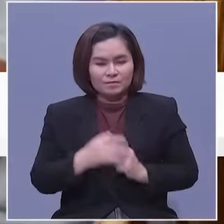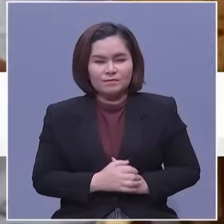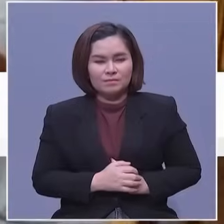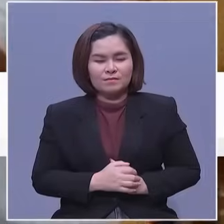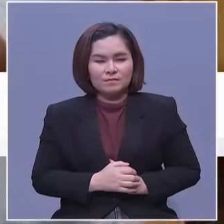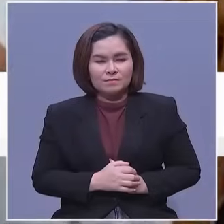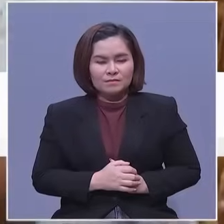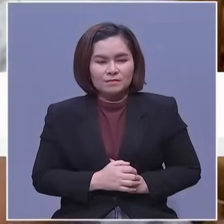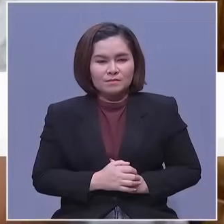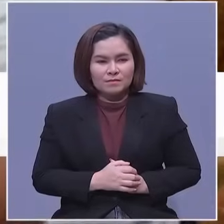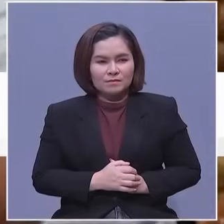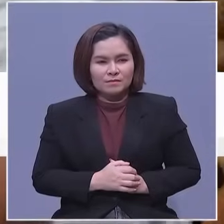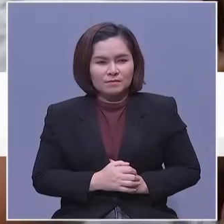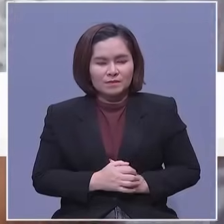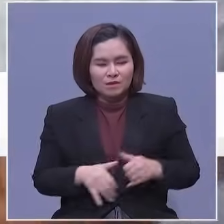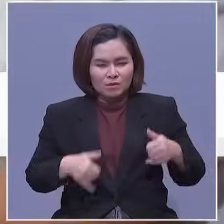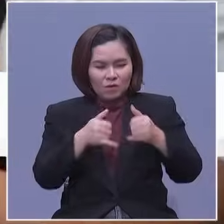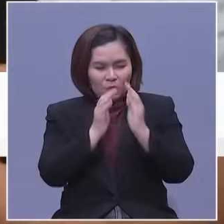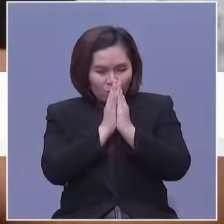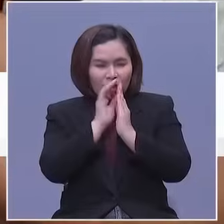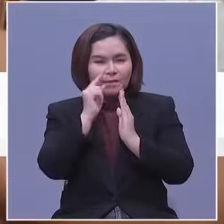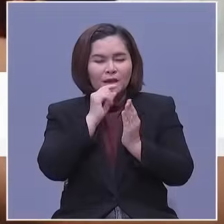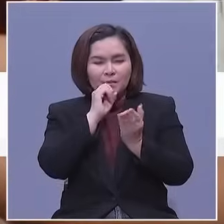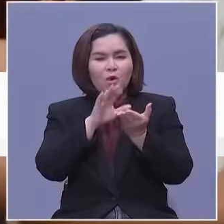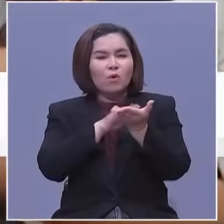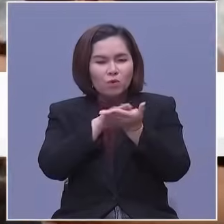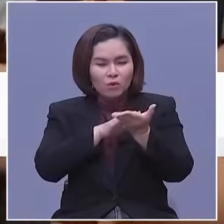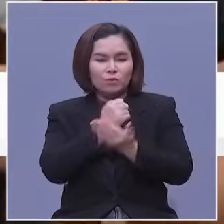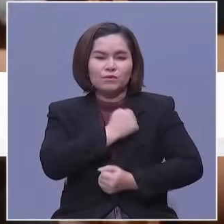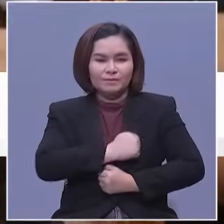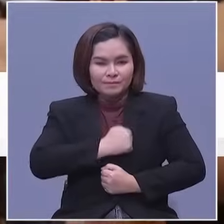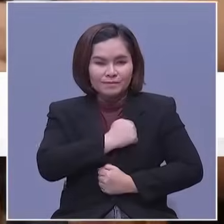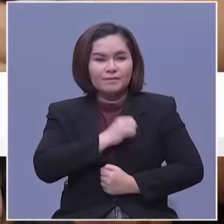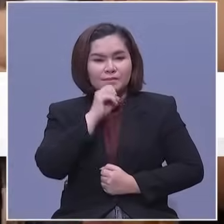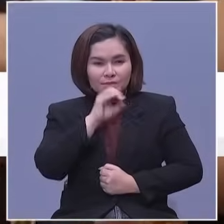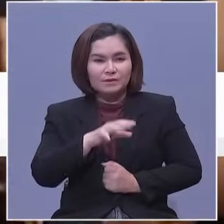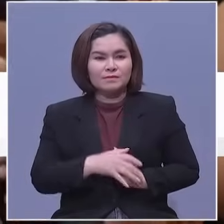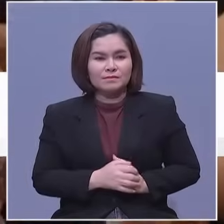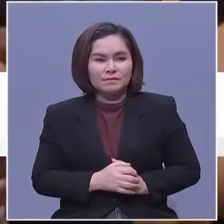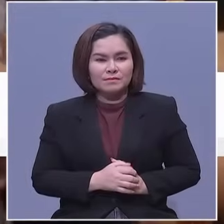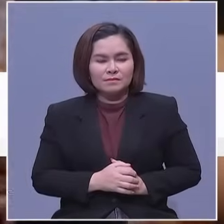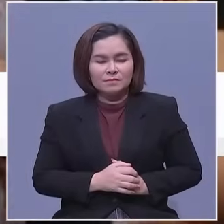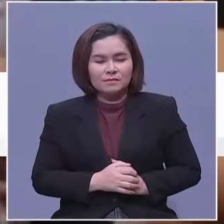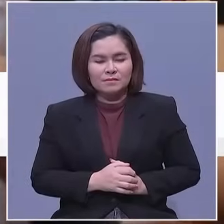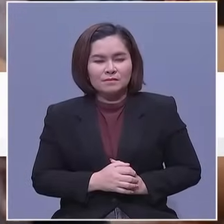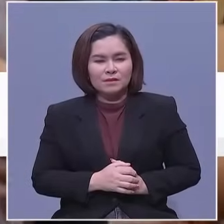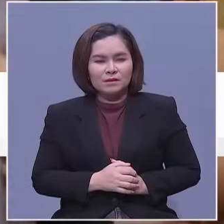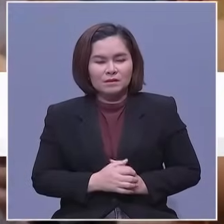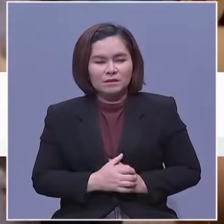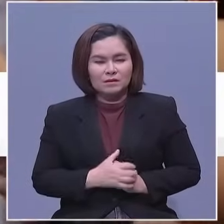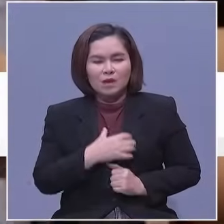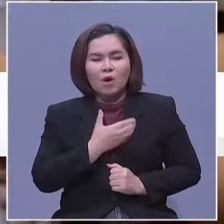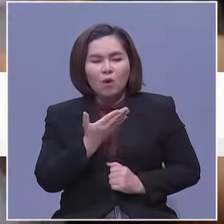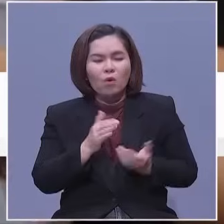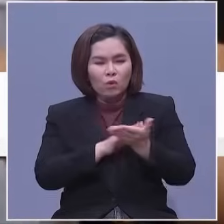ที่คุณพ่อขึ้นมาก็ลุกขึ้นไหว้อีกกล่าวขอโทษและเสียใจกับสิ่งที่เกิดขึ้นพร้อมกับขออโหสิกรรมก่อน